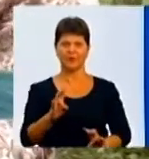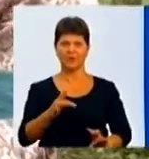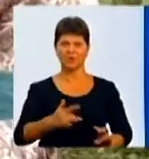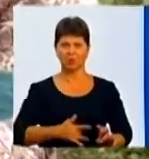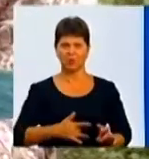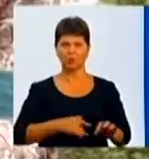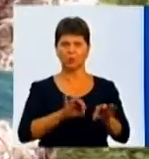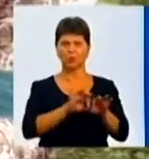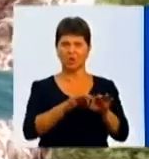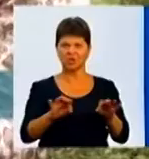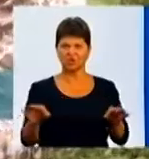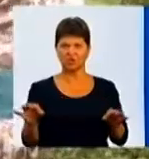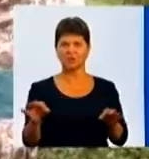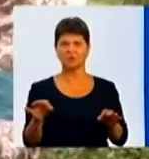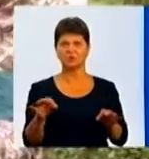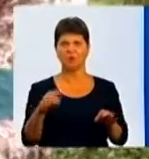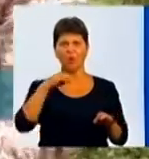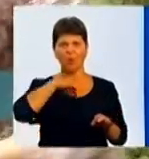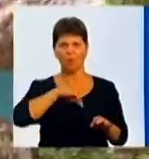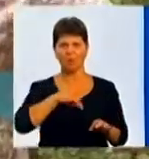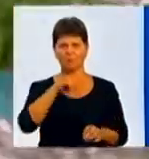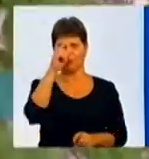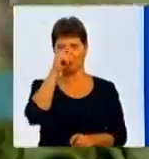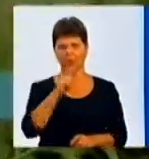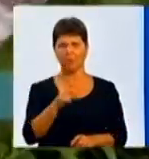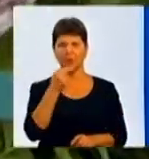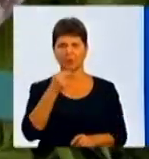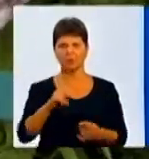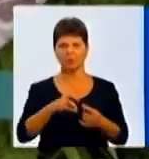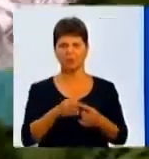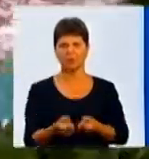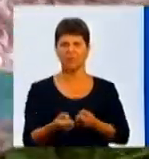плохо. Тому такі гриби краще викидувати.